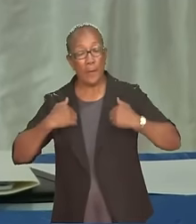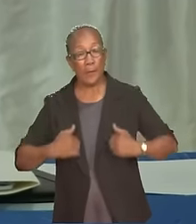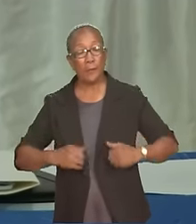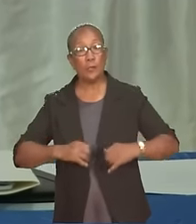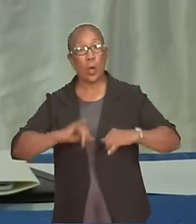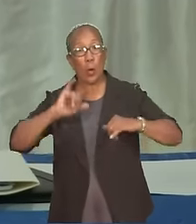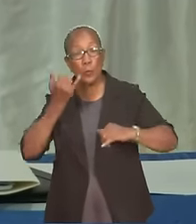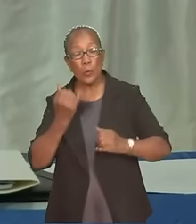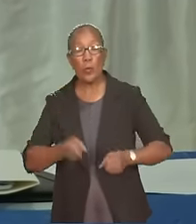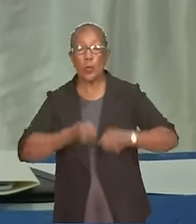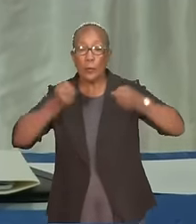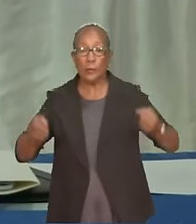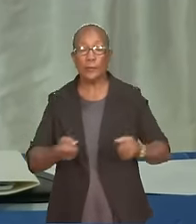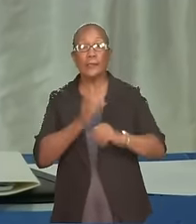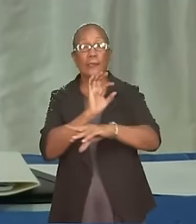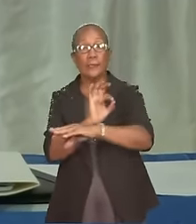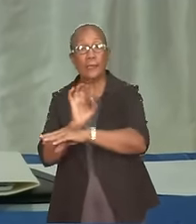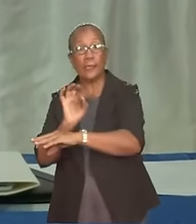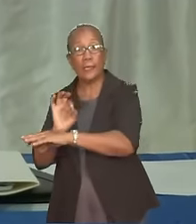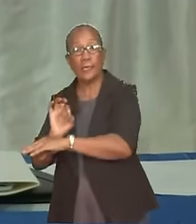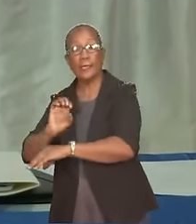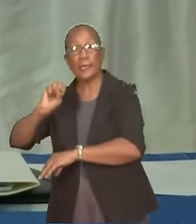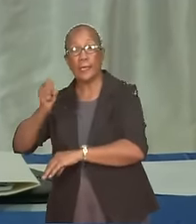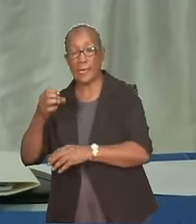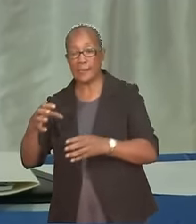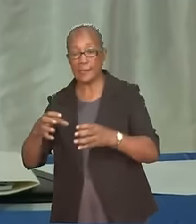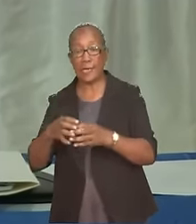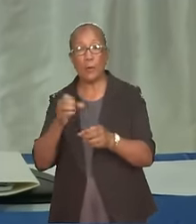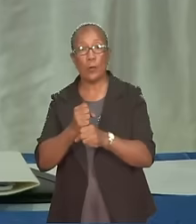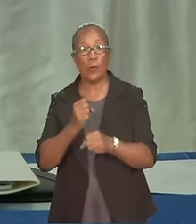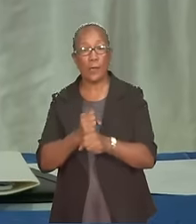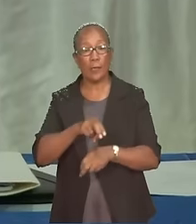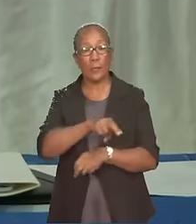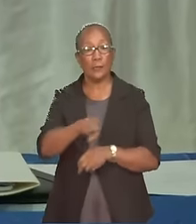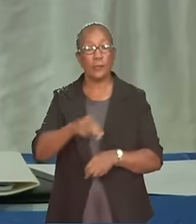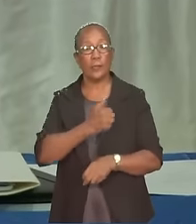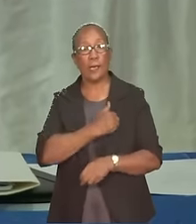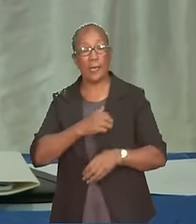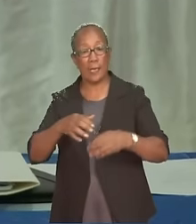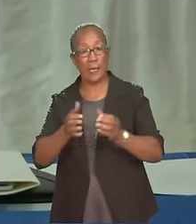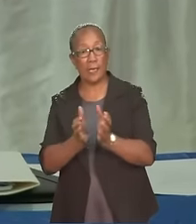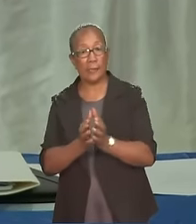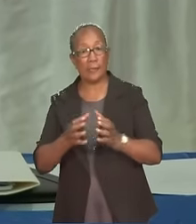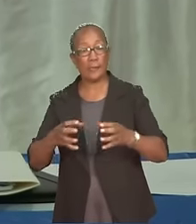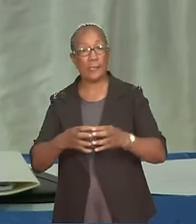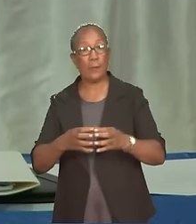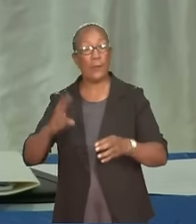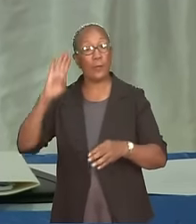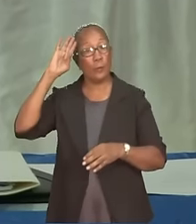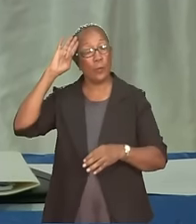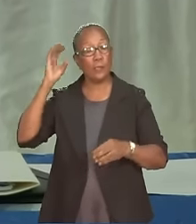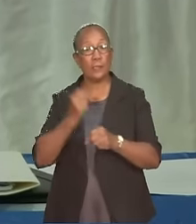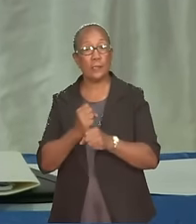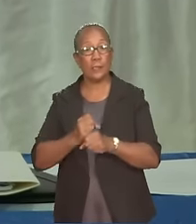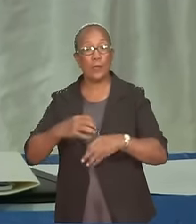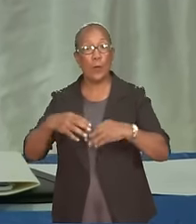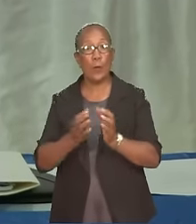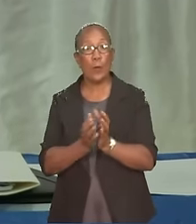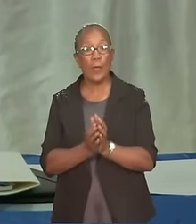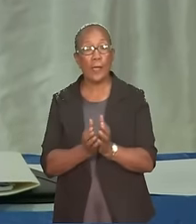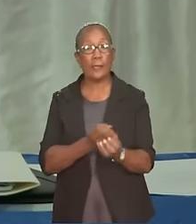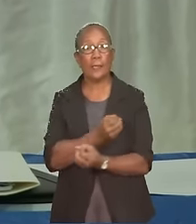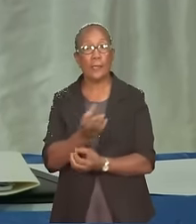getraind. Zodat we ook nieuwe mensen kunnen inzetten samen met het Nationaal Leger, samen met de politie. Om te zorgen dat alle vormen van economische